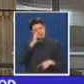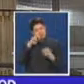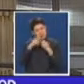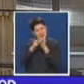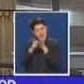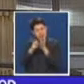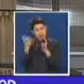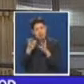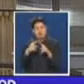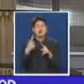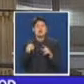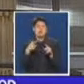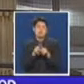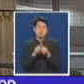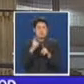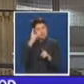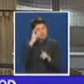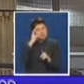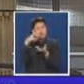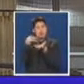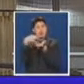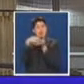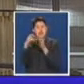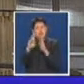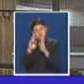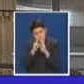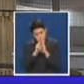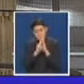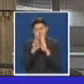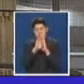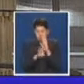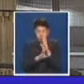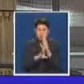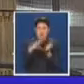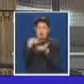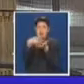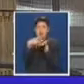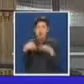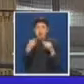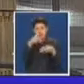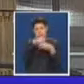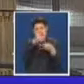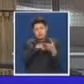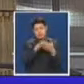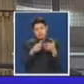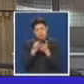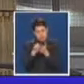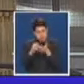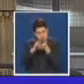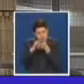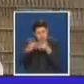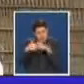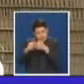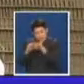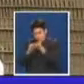าอะไรให้กับประเทศก็เท่านั้นเองครับไม่ได้มีปริศนาอะไรเลยนะครับเป็นเรื่องของหลักการ ก็คือต้องการให้ ต้องการให้การเลือกตั้งเป็นการแก้ปัญหาครับไม่ใช่เป็นการเลือ